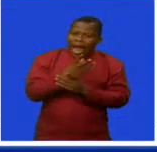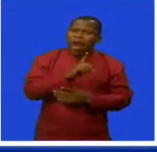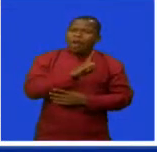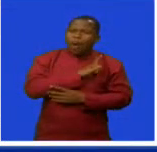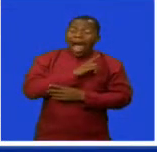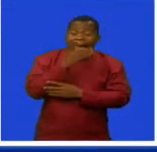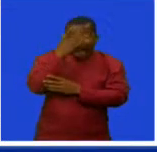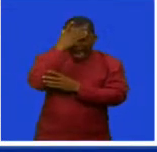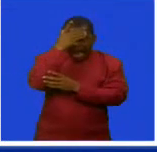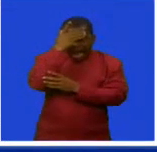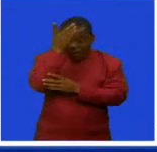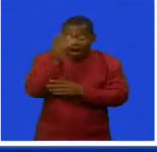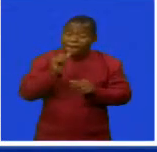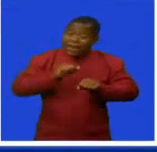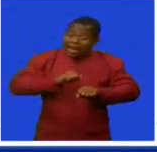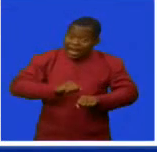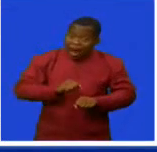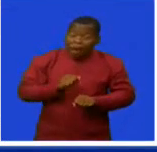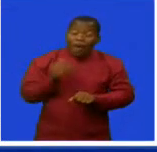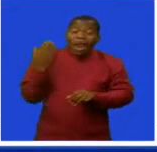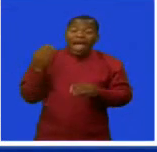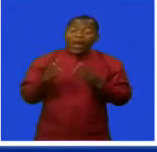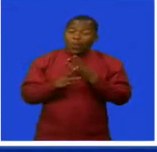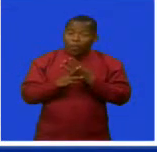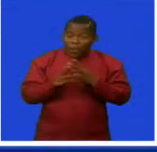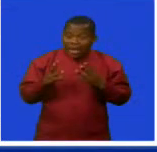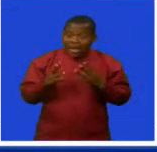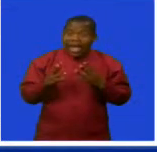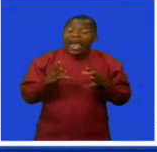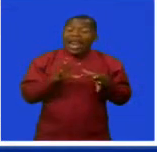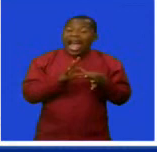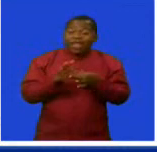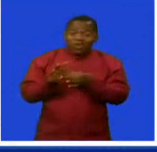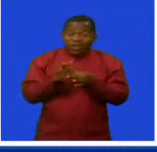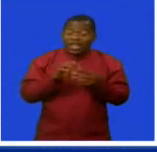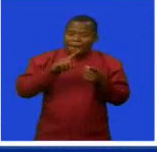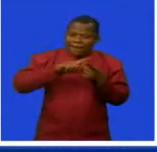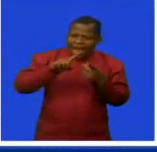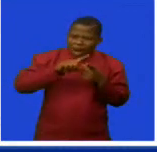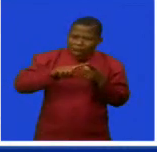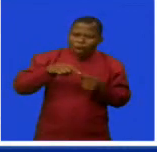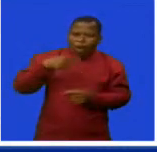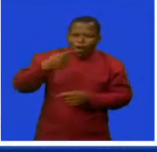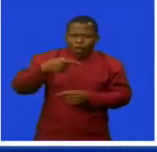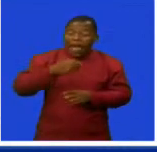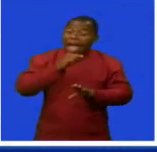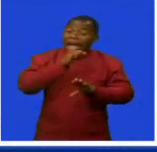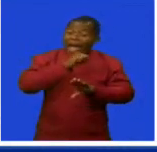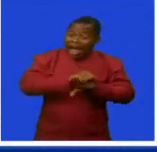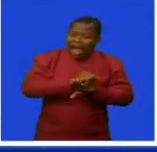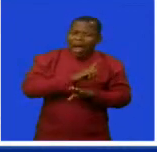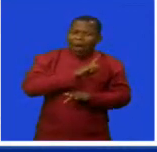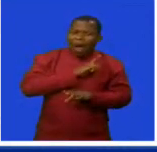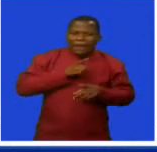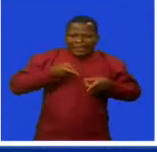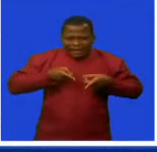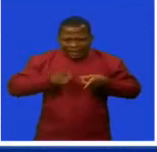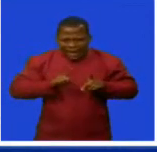kuhulumende evikini leliphelile kuthi ngachubeka nemidlalo yayo ngoba idebungoti bekwanzisa ligciwane le-corona.